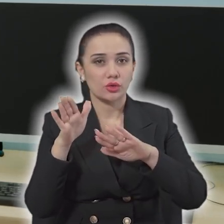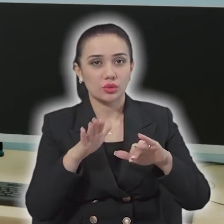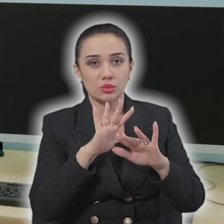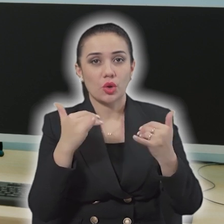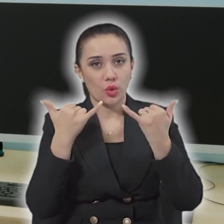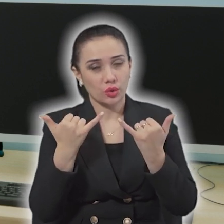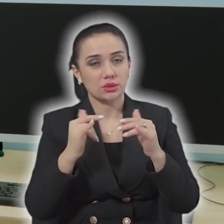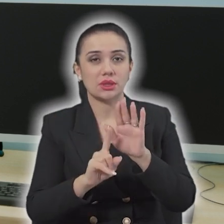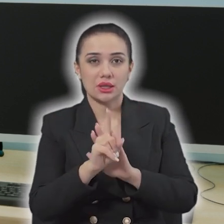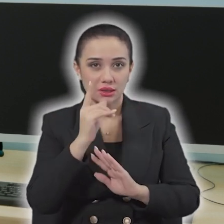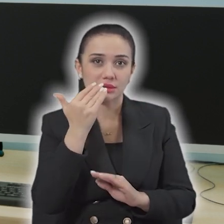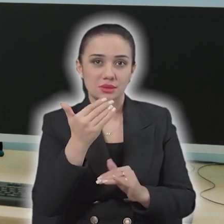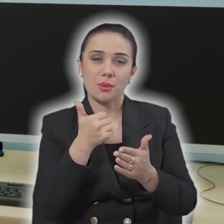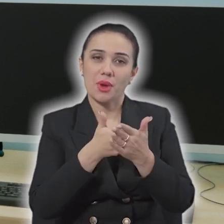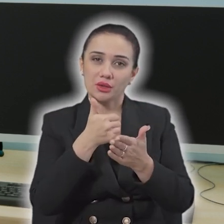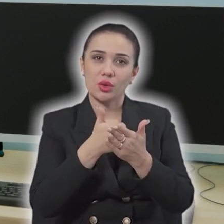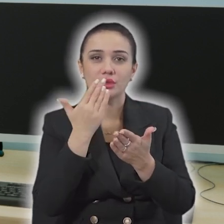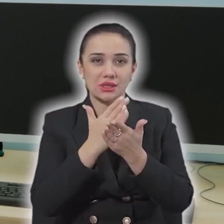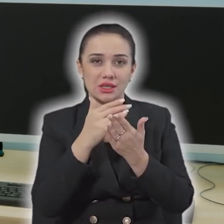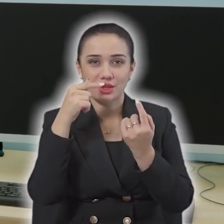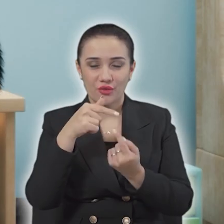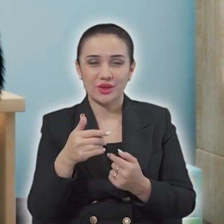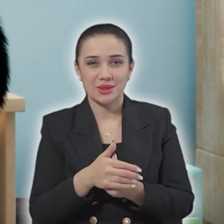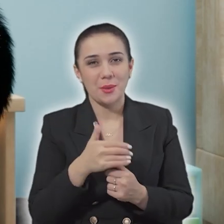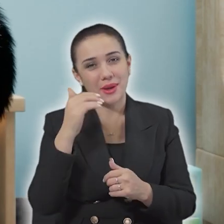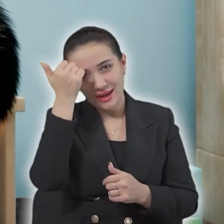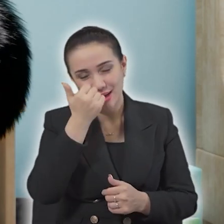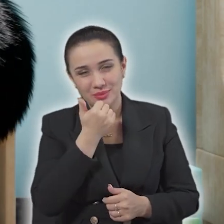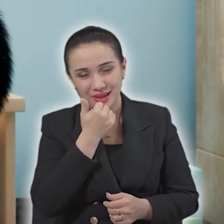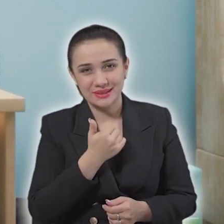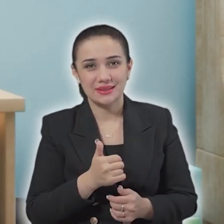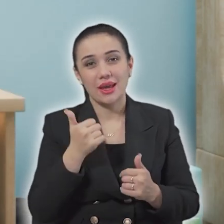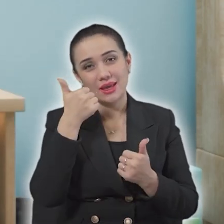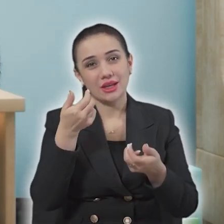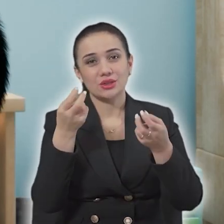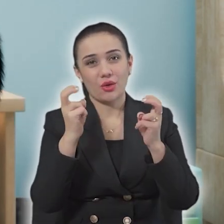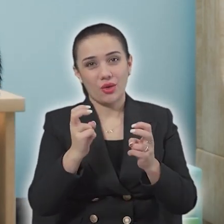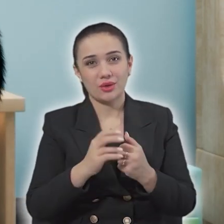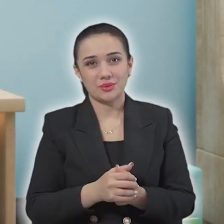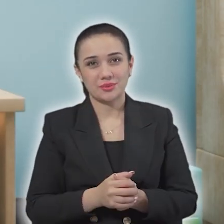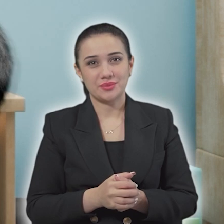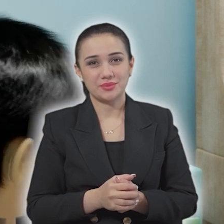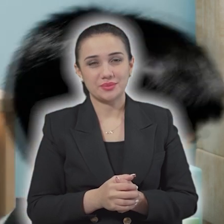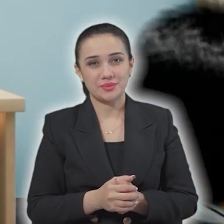Vaqtni o'tkazmasdan hozirdan kirishganing maqtovga sazovor. Rahmat. Men ketdim, yaxshi qol.